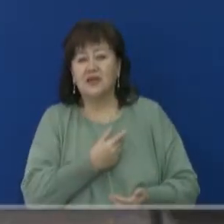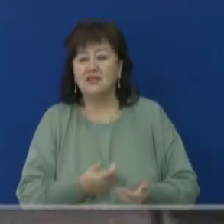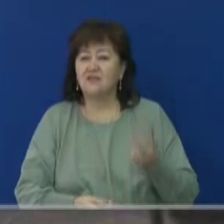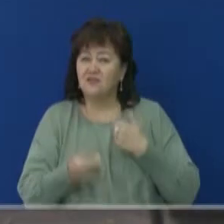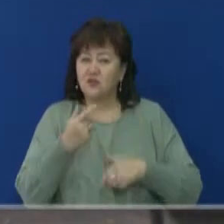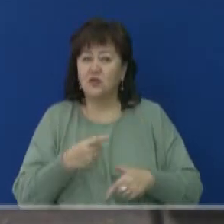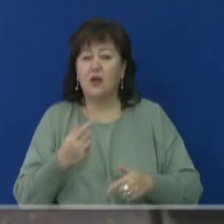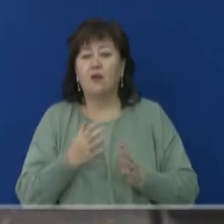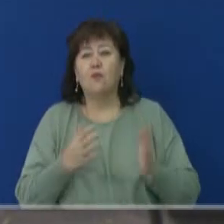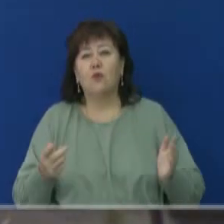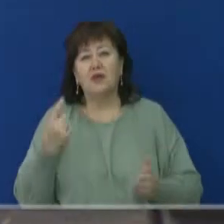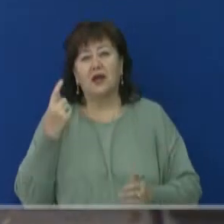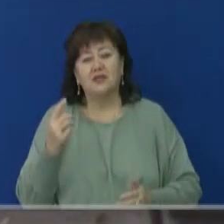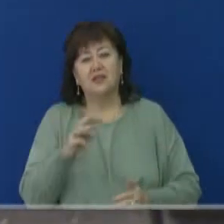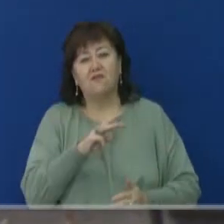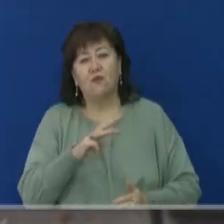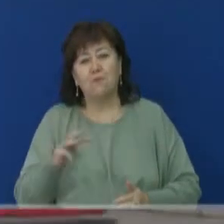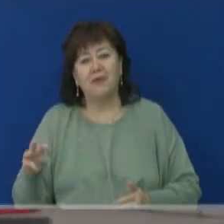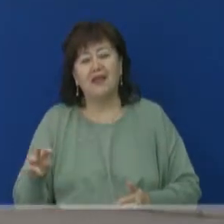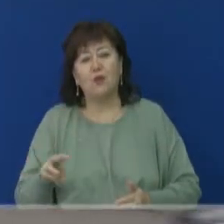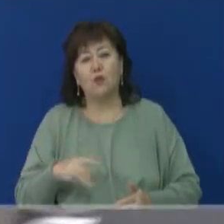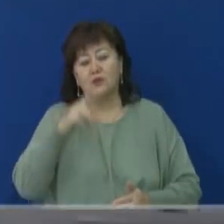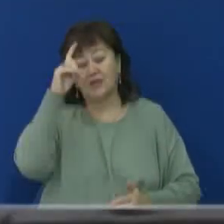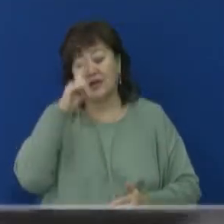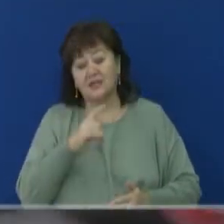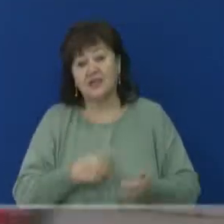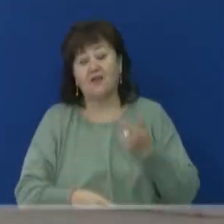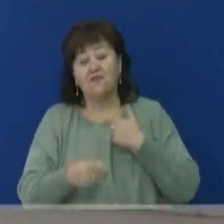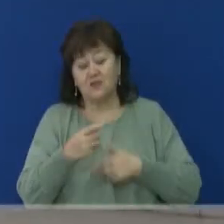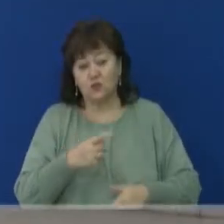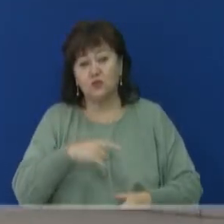бері 1,099,000 астам этникалық қазақ ата мекеніне